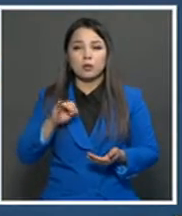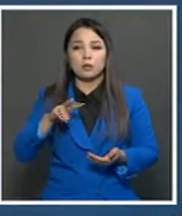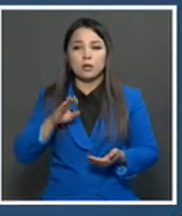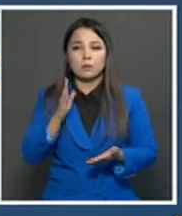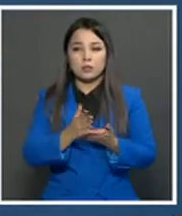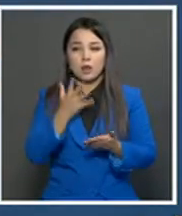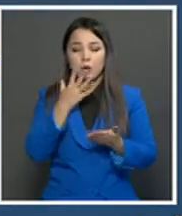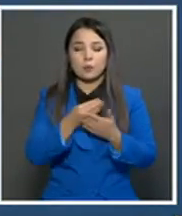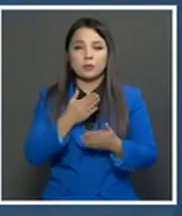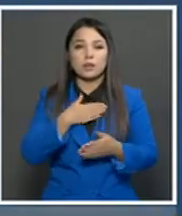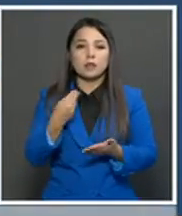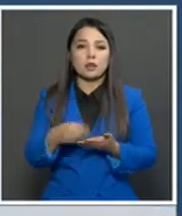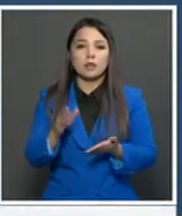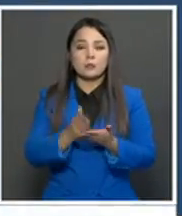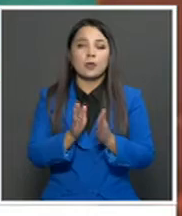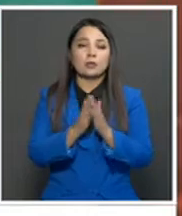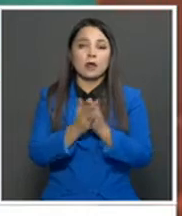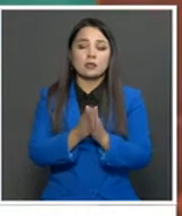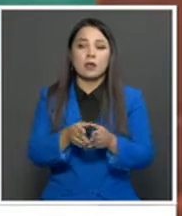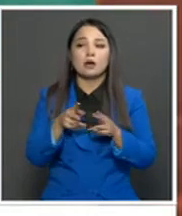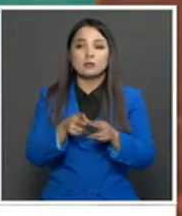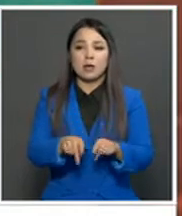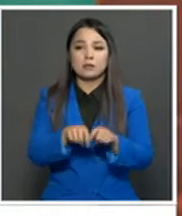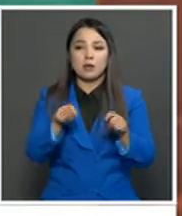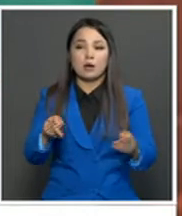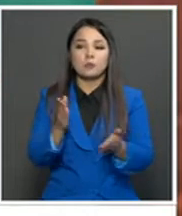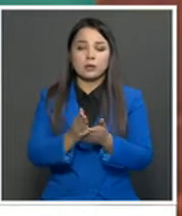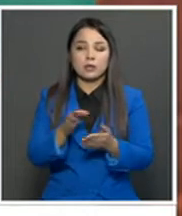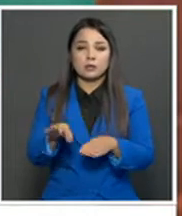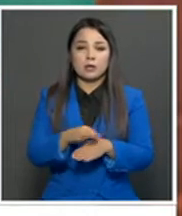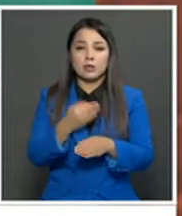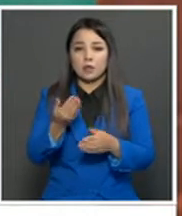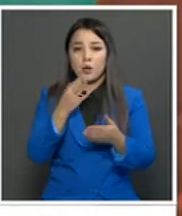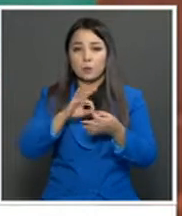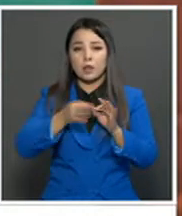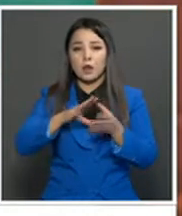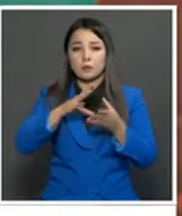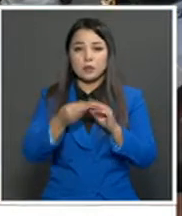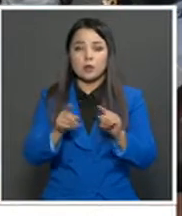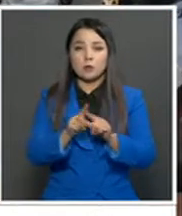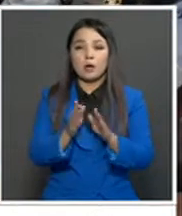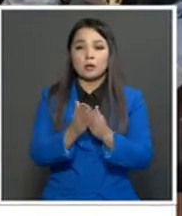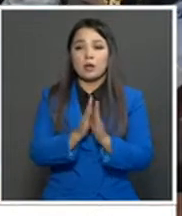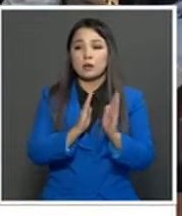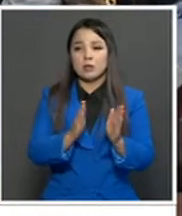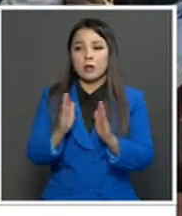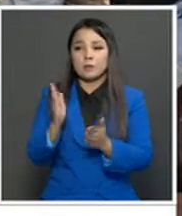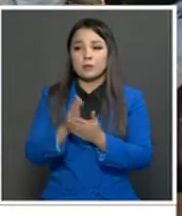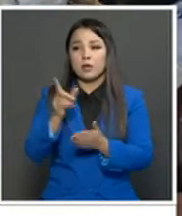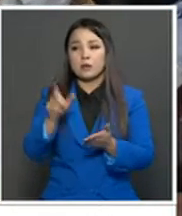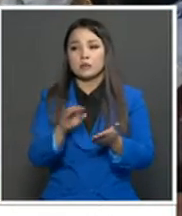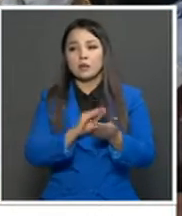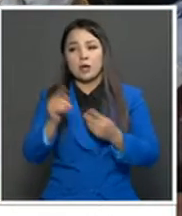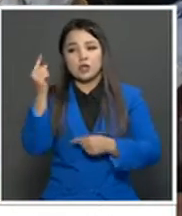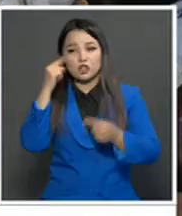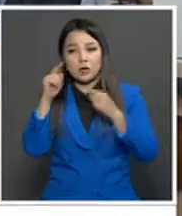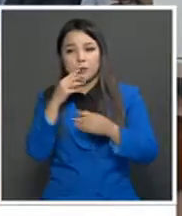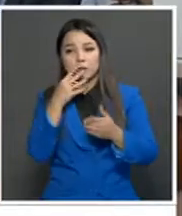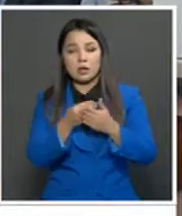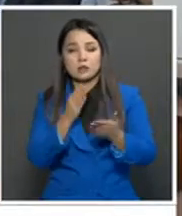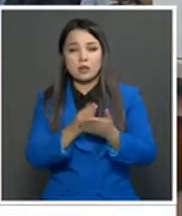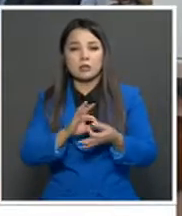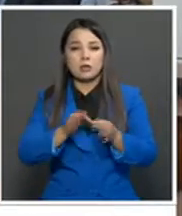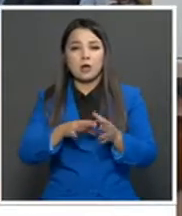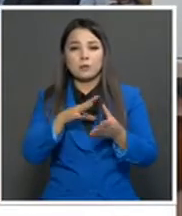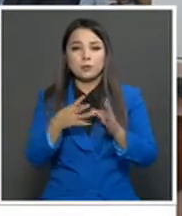алған күйім» атты кітаптарының тұсаукесері өтті. Жаңа туындылардың бірі аударма жинағы, енді бірі қаламгердің өз шығармалары. «Шөлейт